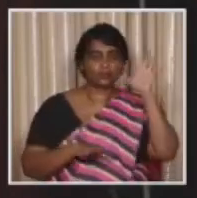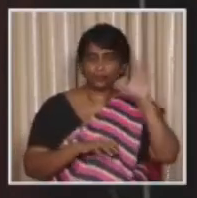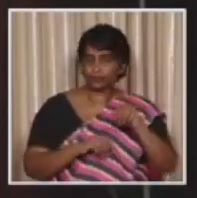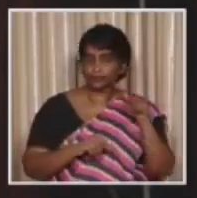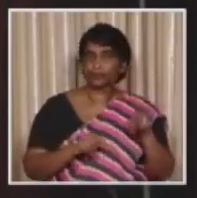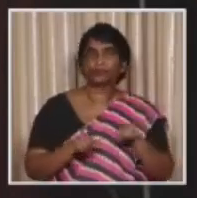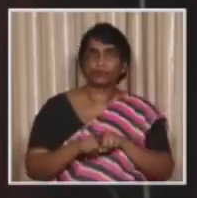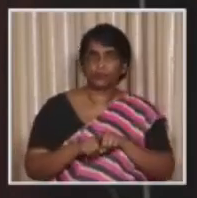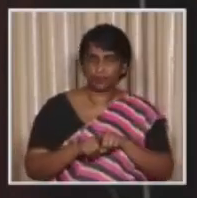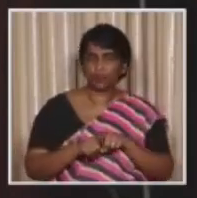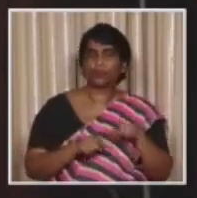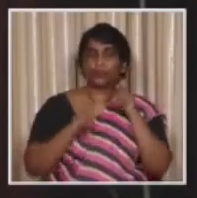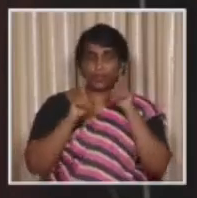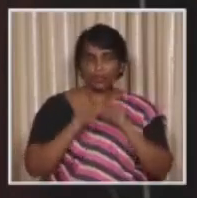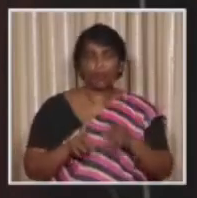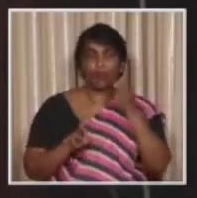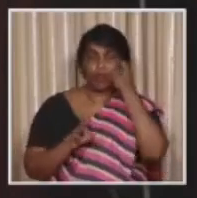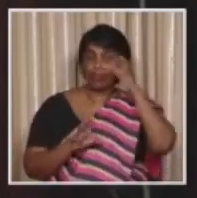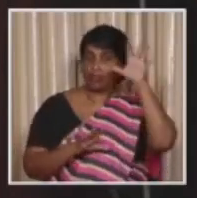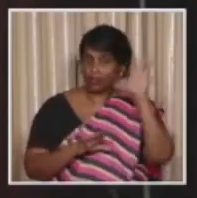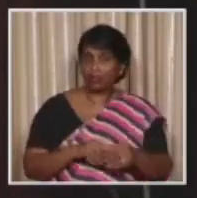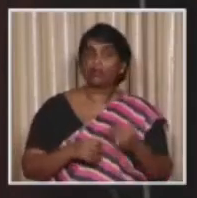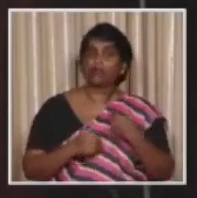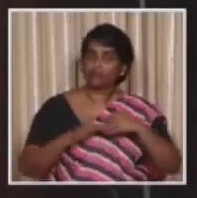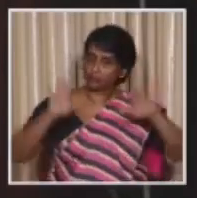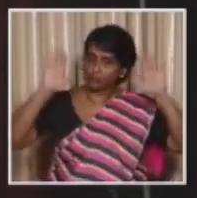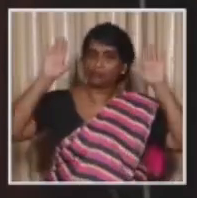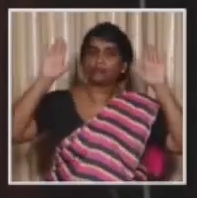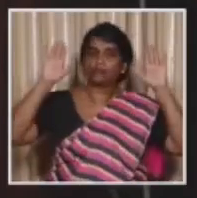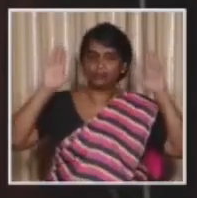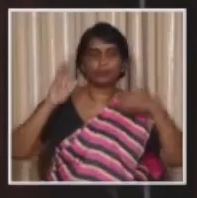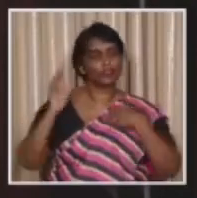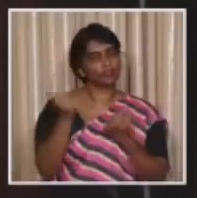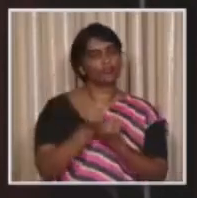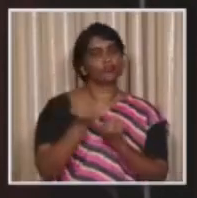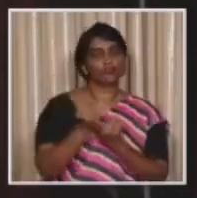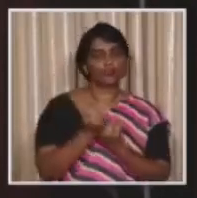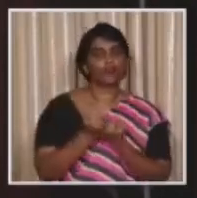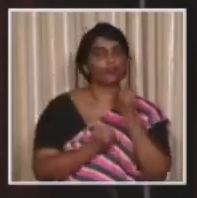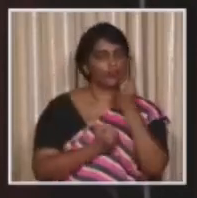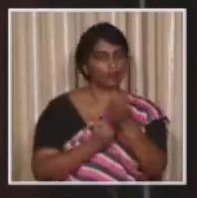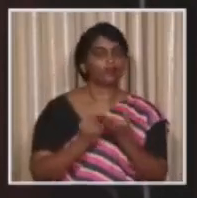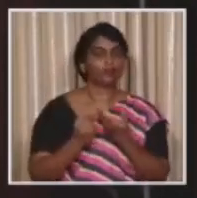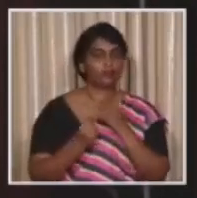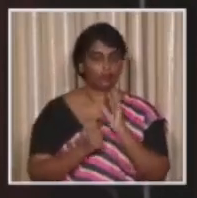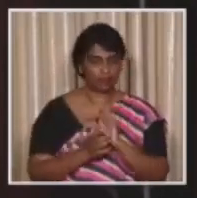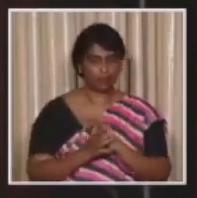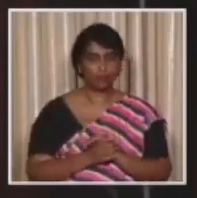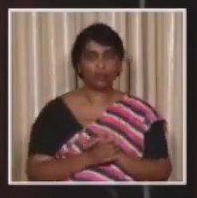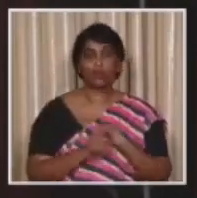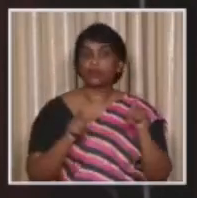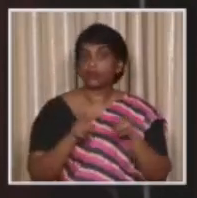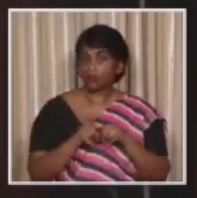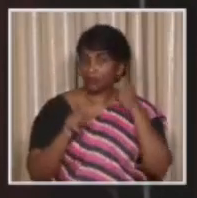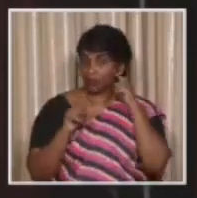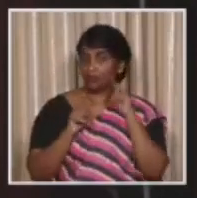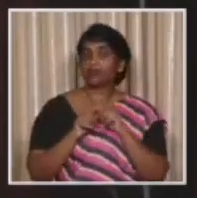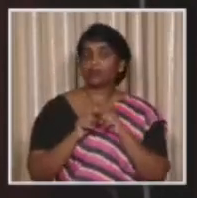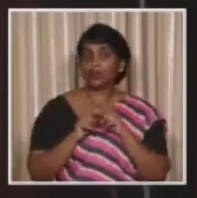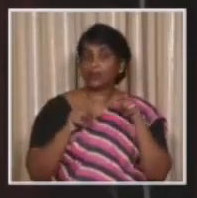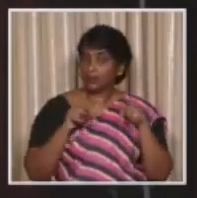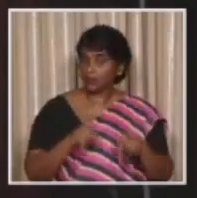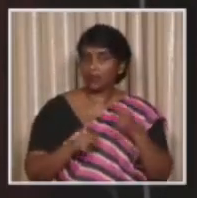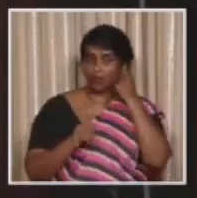විනාඩි දෙකයි මේ වගේ යෝජනා ගේන්න අපි අධදකම උස්සලා ඒකට ශක්තිමත් කරන්න මැදිහත් වීම ලබා දෙන්නම් ඒ කාරණාව තමයි